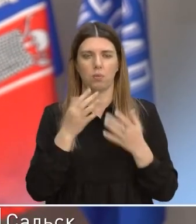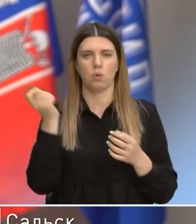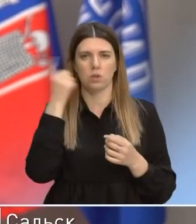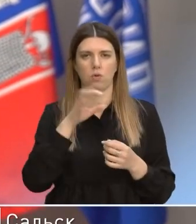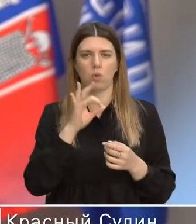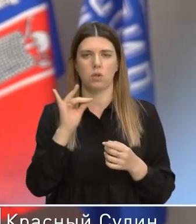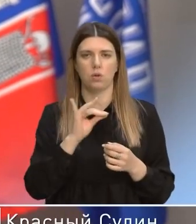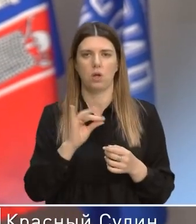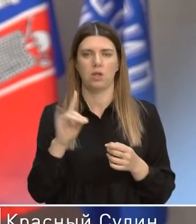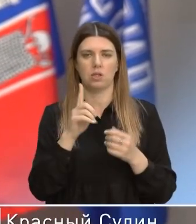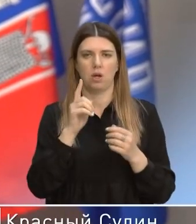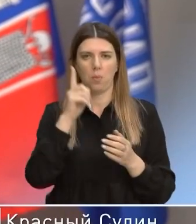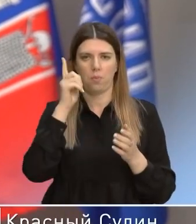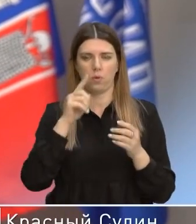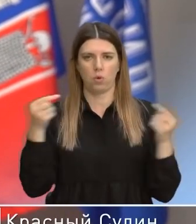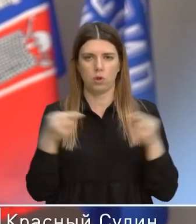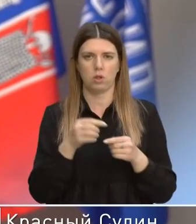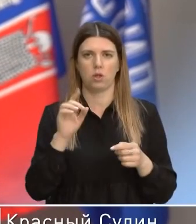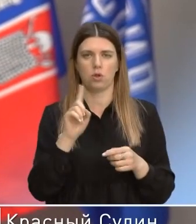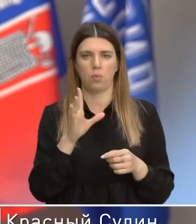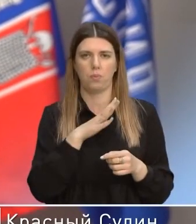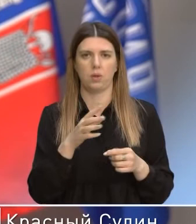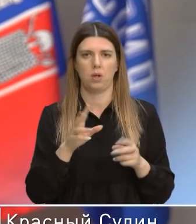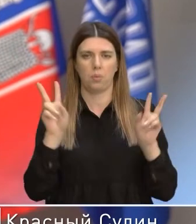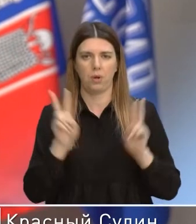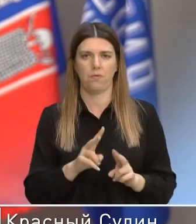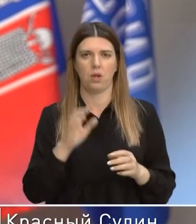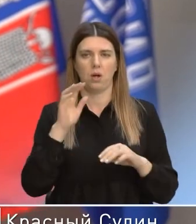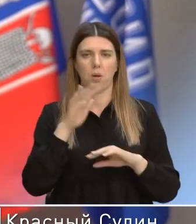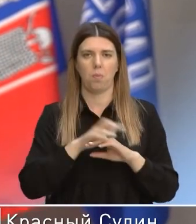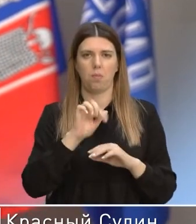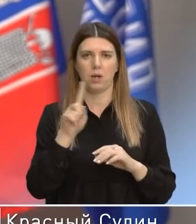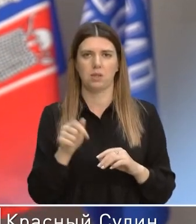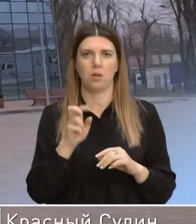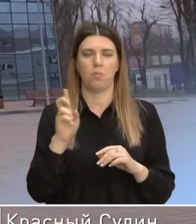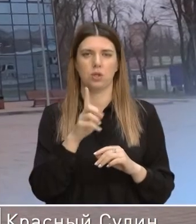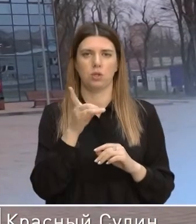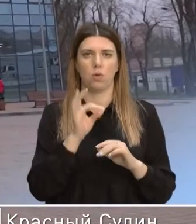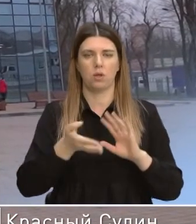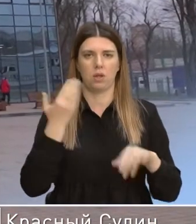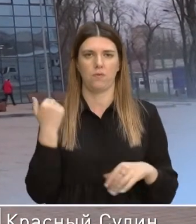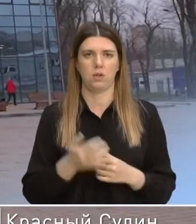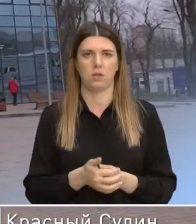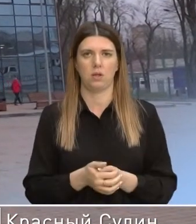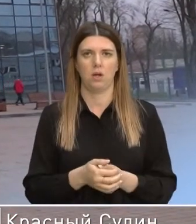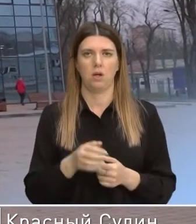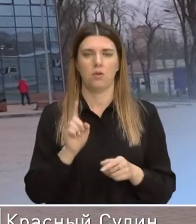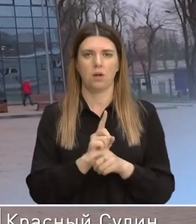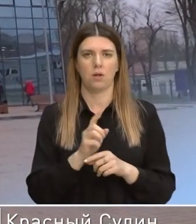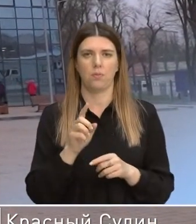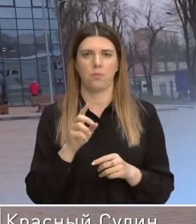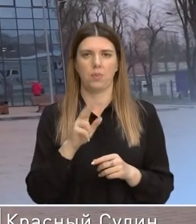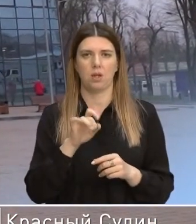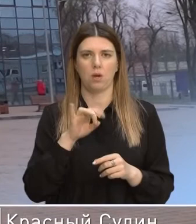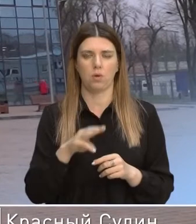узнавать об истории из проверенных источников информации коим и является база данных проекта без срока давности мероприятие в рамках